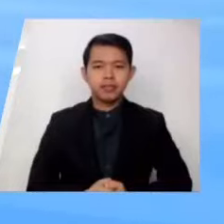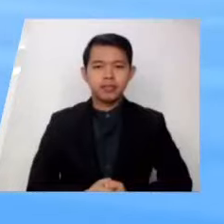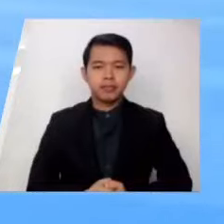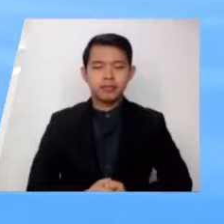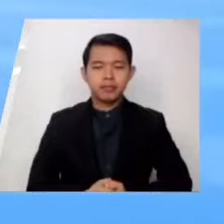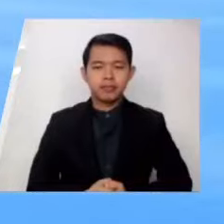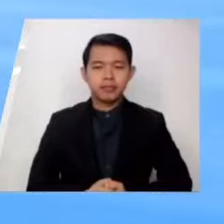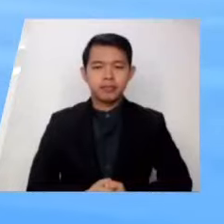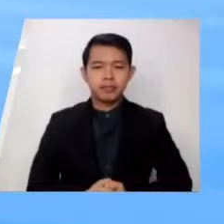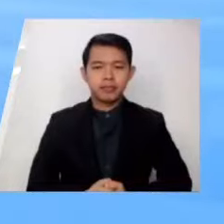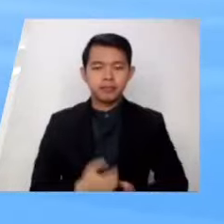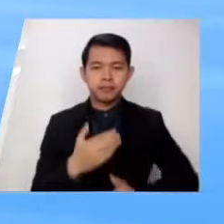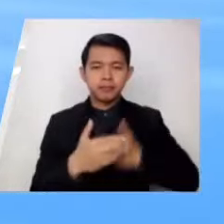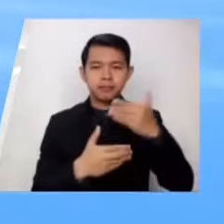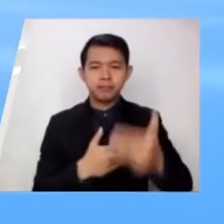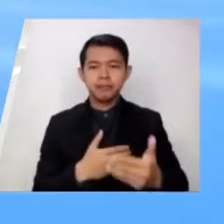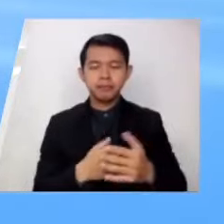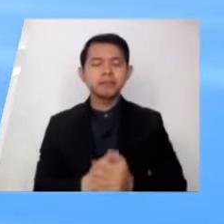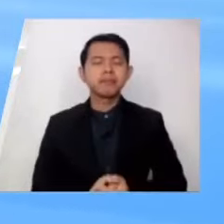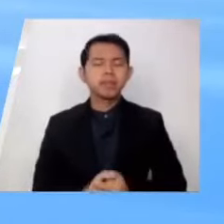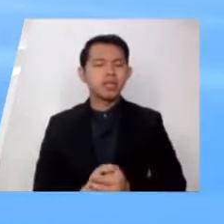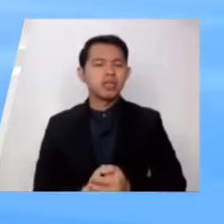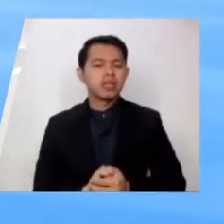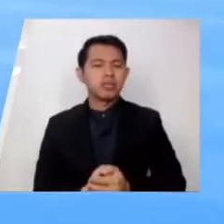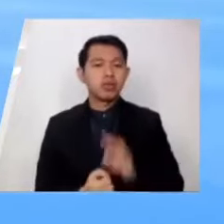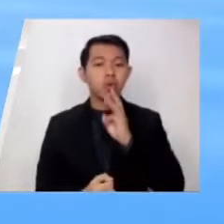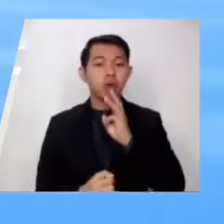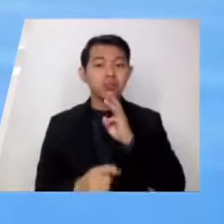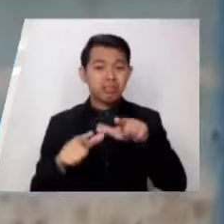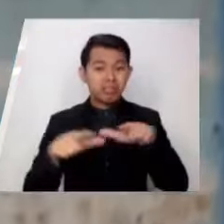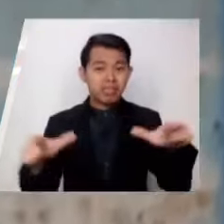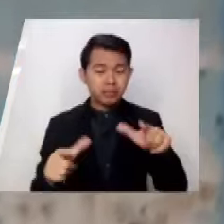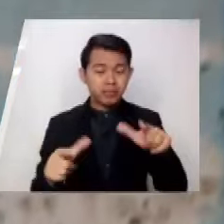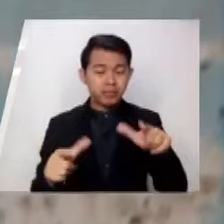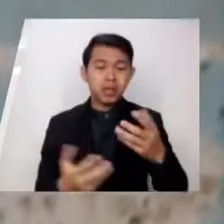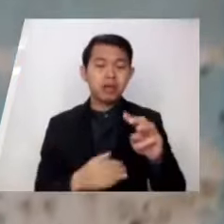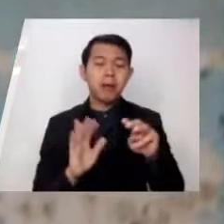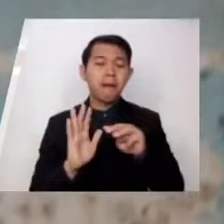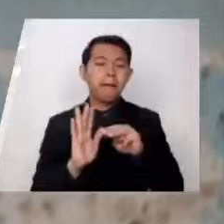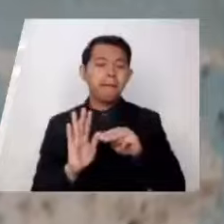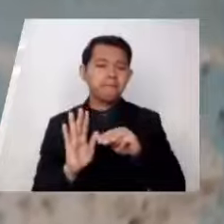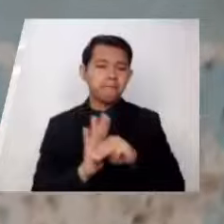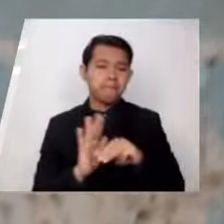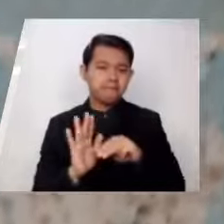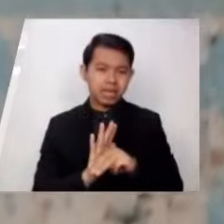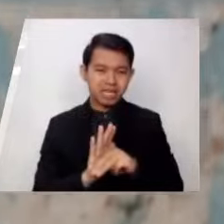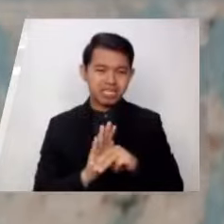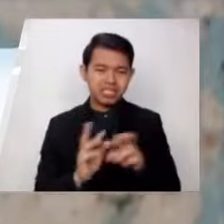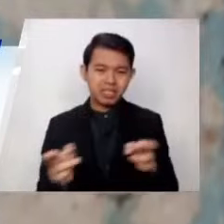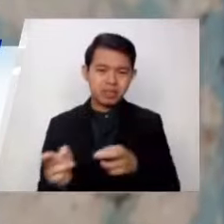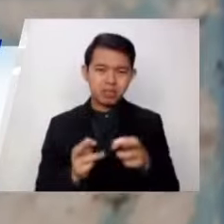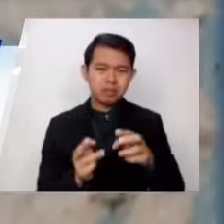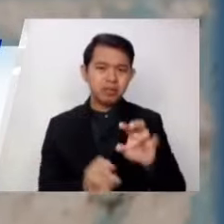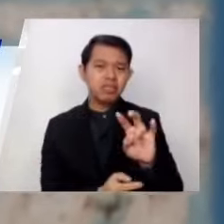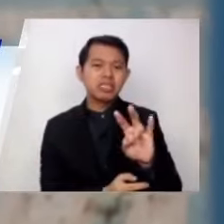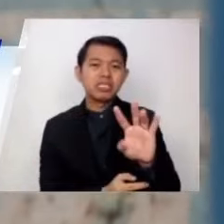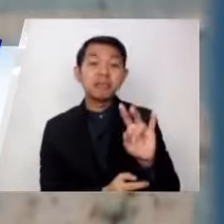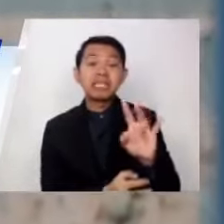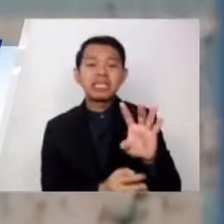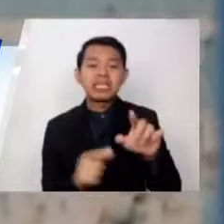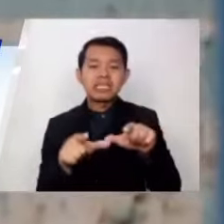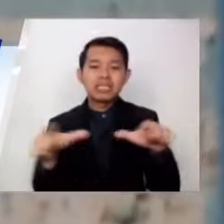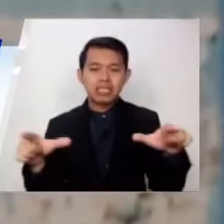Tumaas na po sa 17 meters ang water level sa Marikina River. Batay po yan sa update ng Marikina City Rescue. Nasa second alarm ito